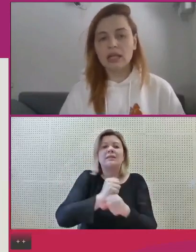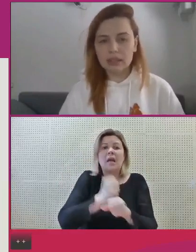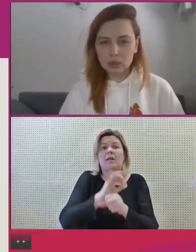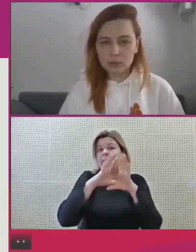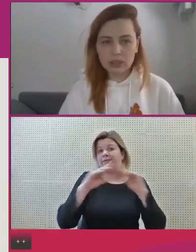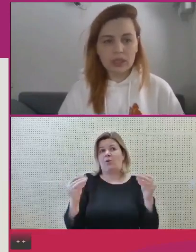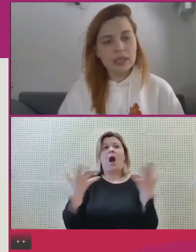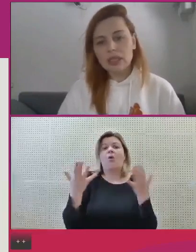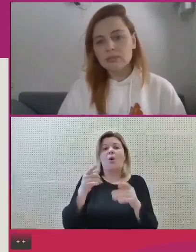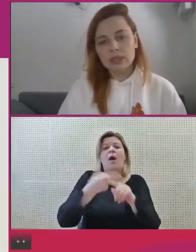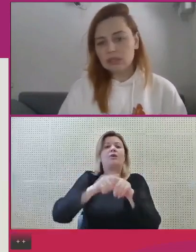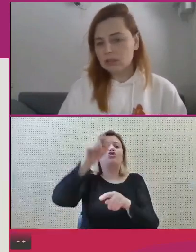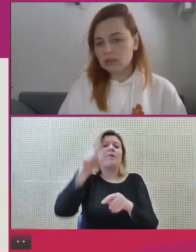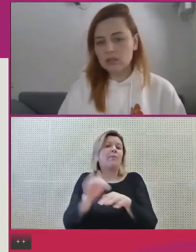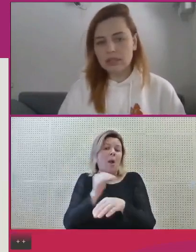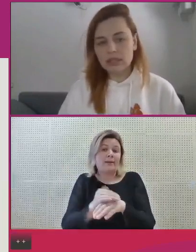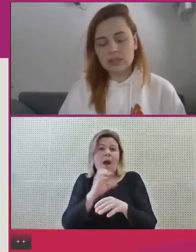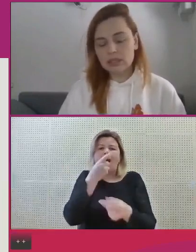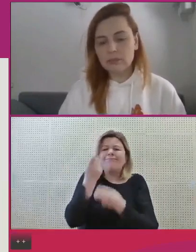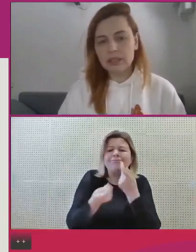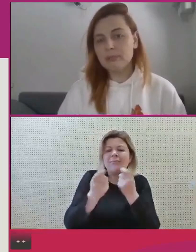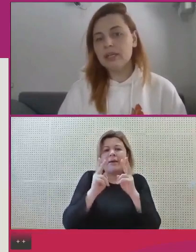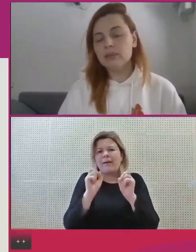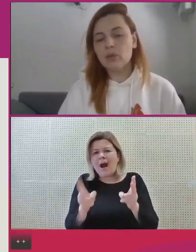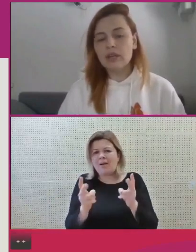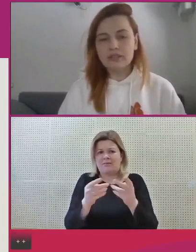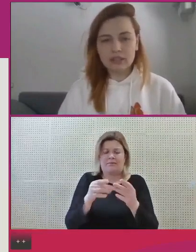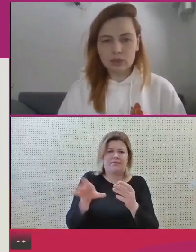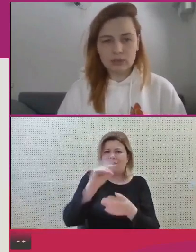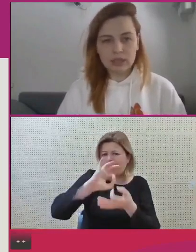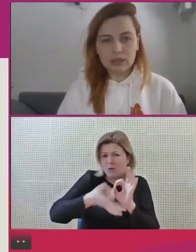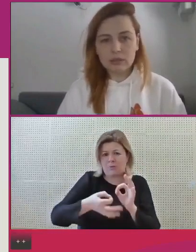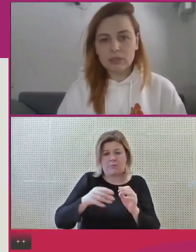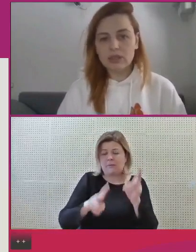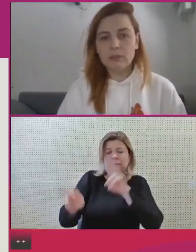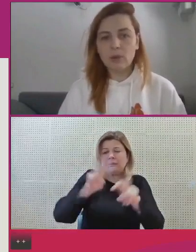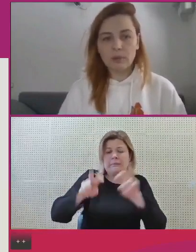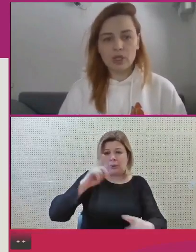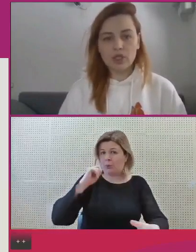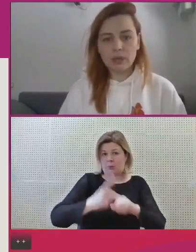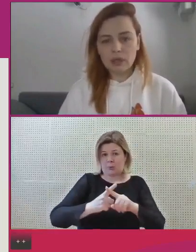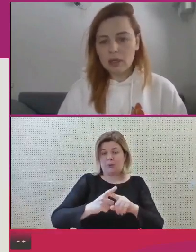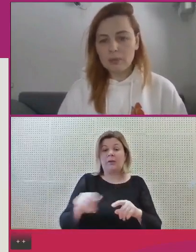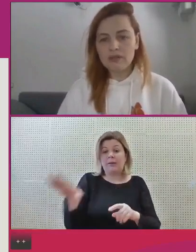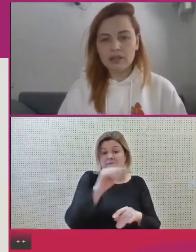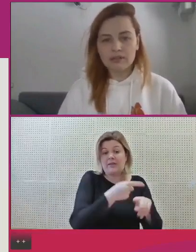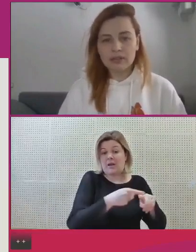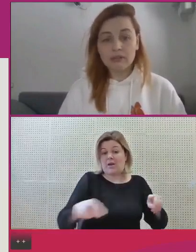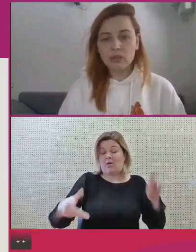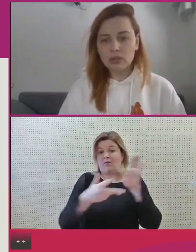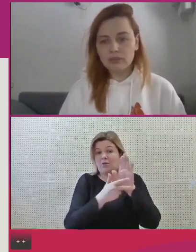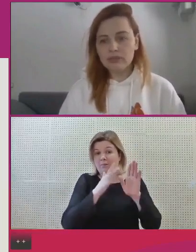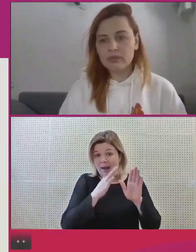да, а как это все было, мы найти не смогли. Поэтому все 8 лет методом проб и ошибок,